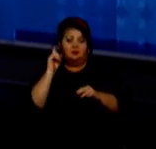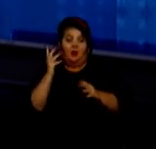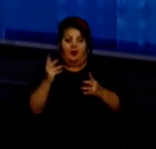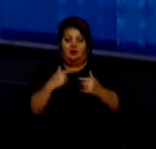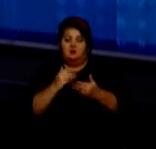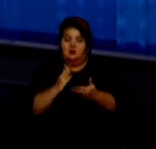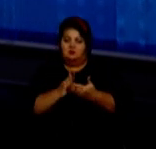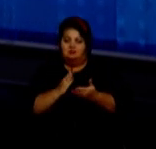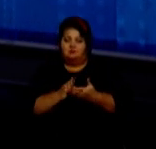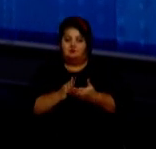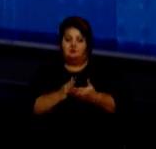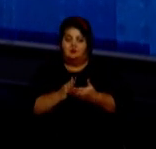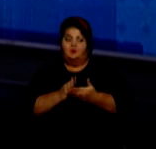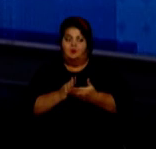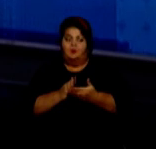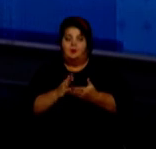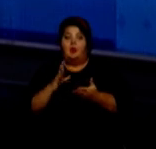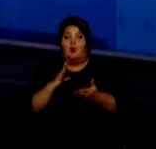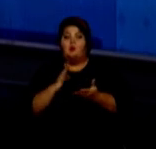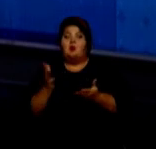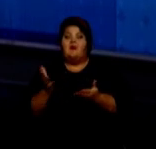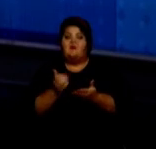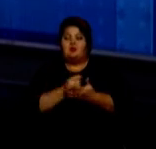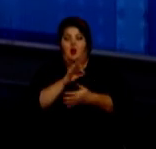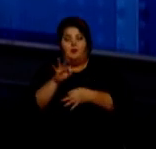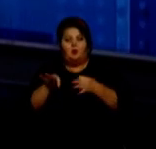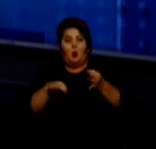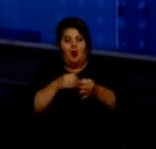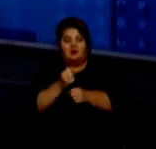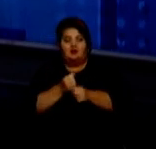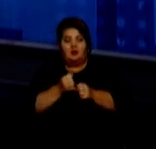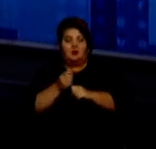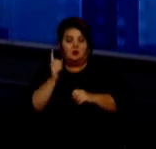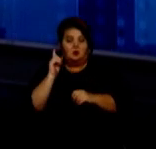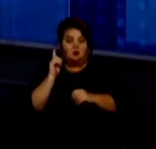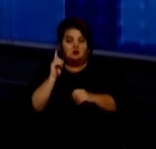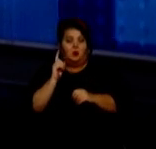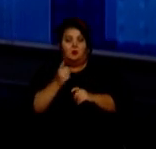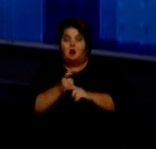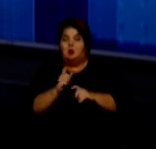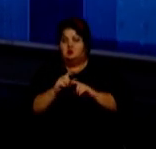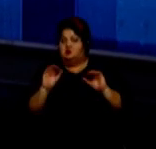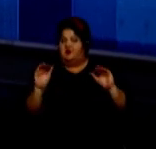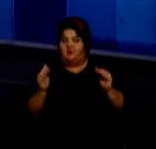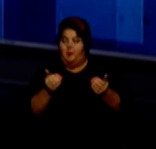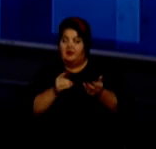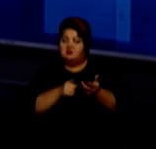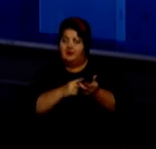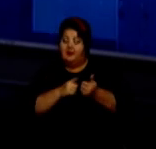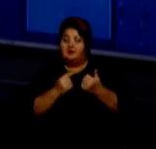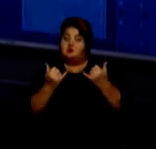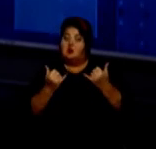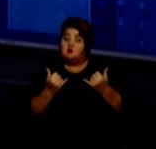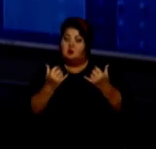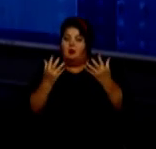знаємо. Далі були віднайдені і проєктні розробки. Дуже в обмеженій кількості, але на